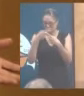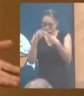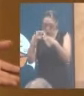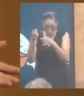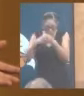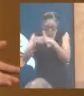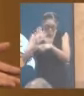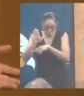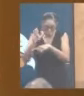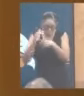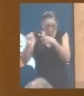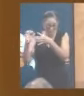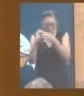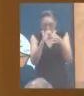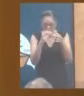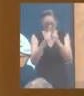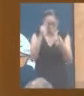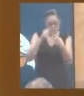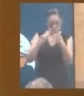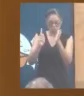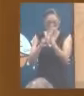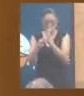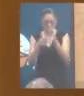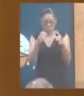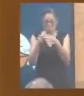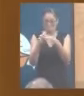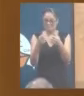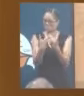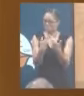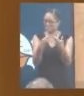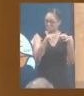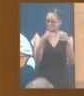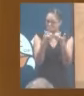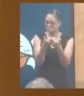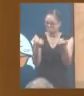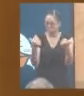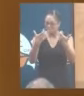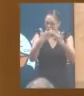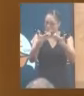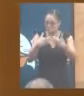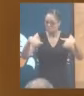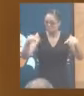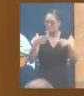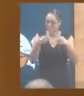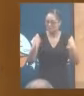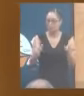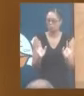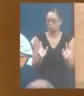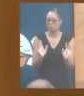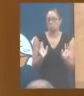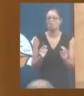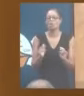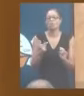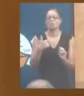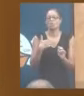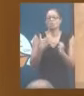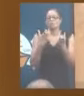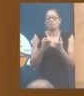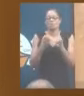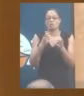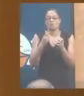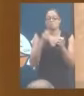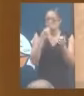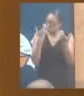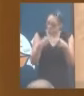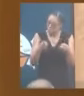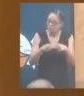marché, juridique entre deux choses qui ne sont pas les mêmes. Alors, je veux bien, d'ailleurs, je partage et je pense, oui, ce ne sont pas